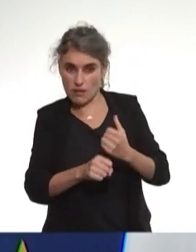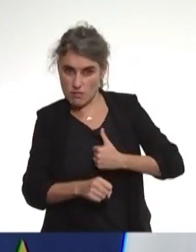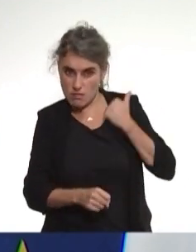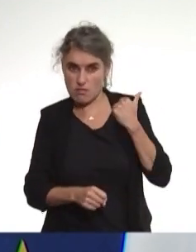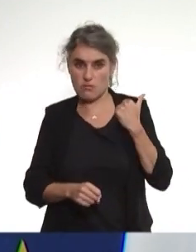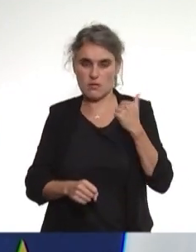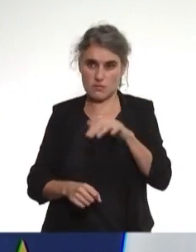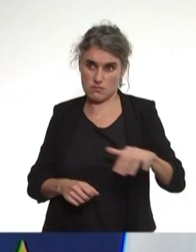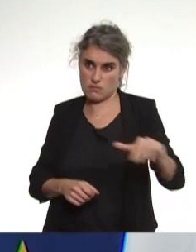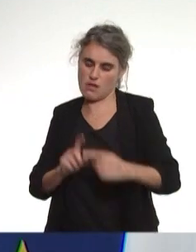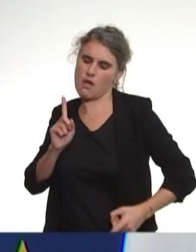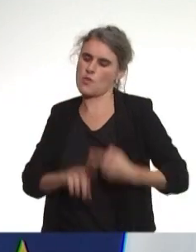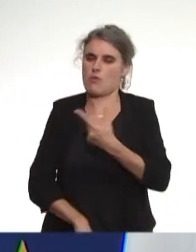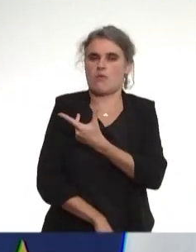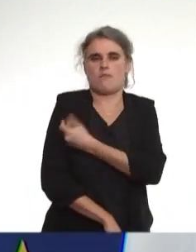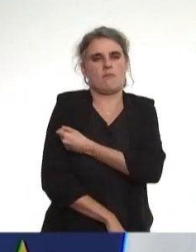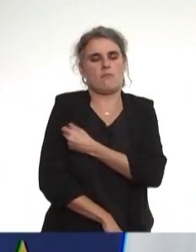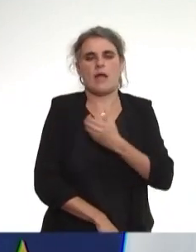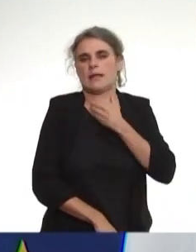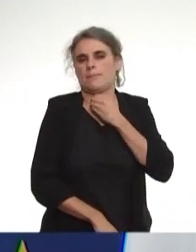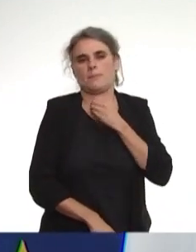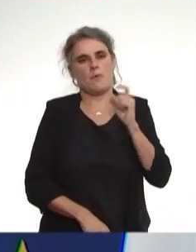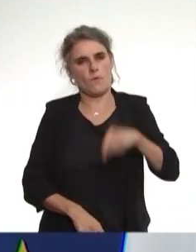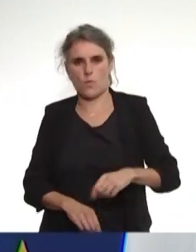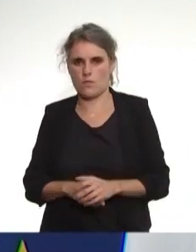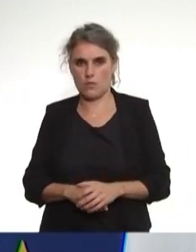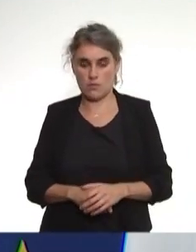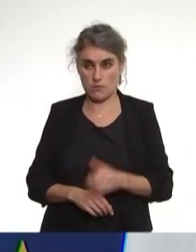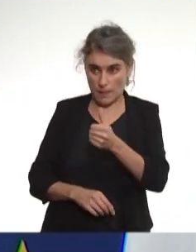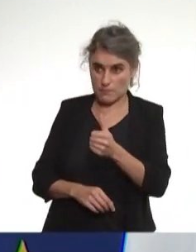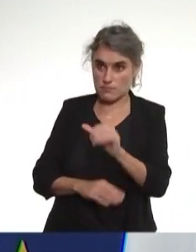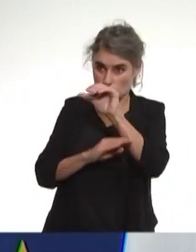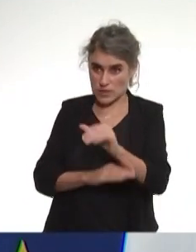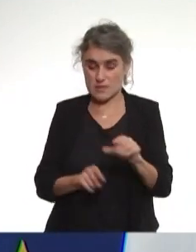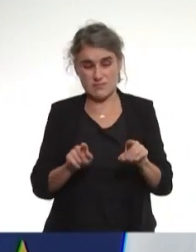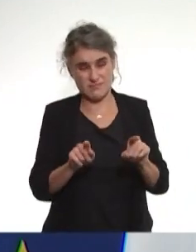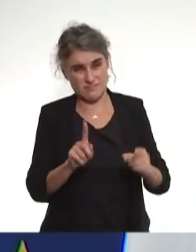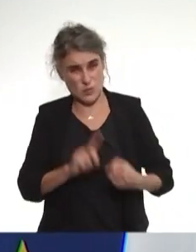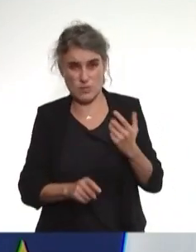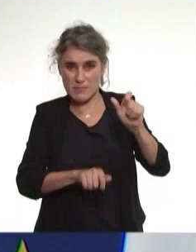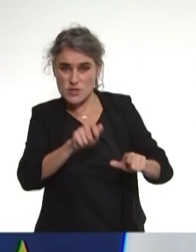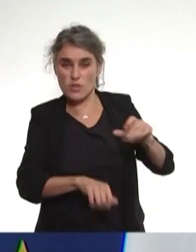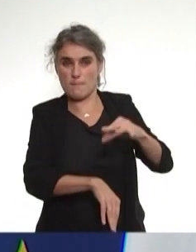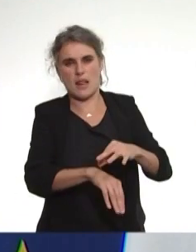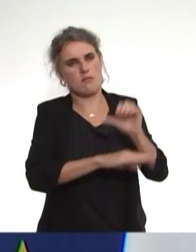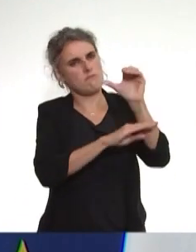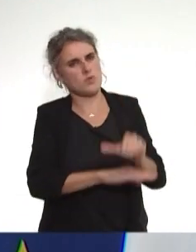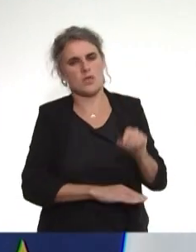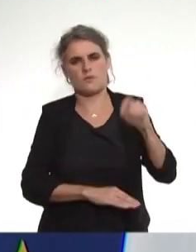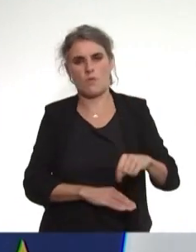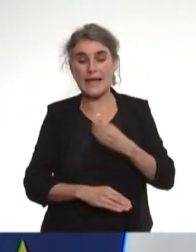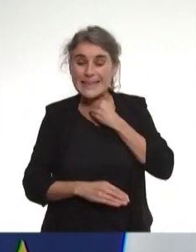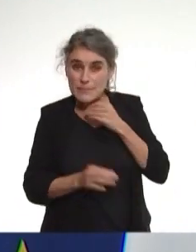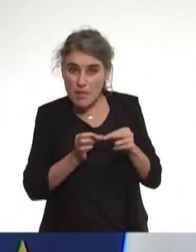c'est moins vous que vous protégez que les patients dont vous prenez soin et c'est indispensable de ne pas transmettre la grippe parce que